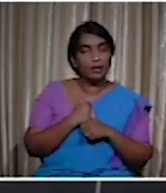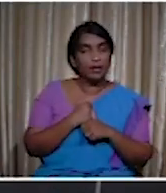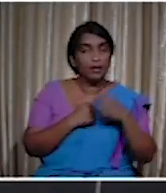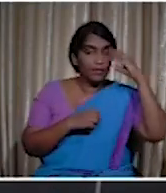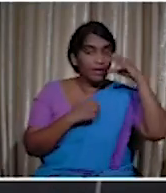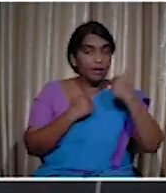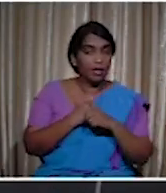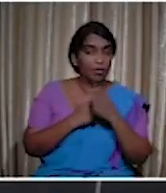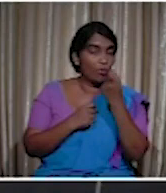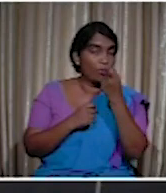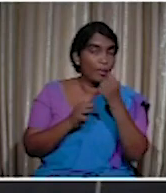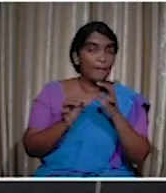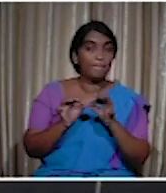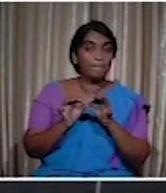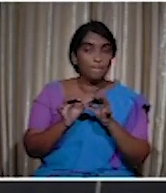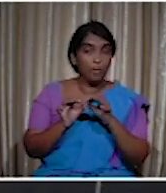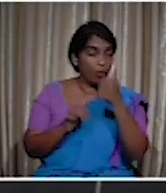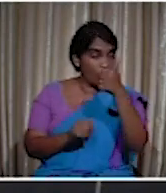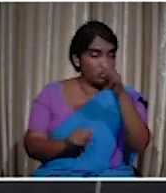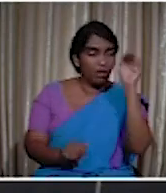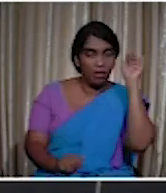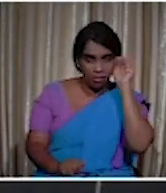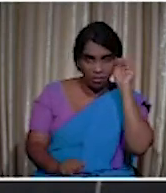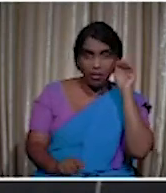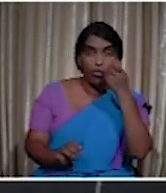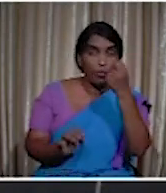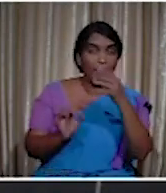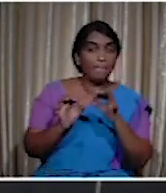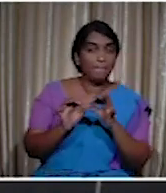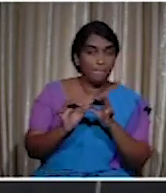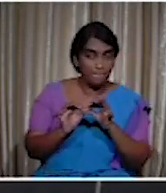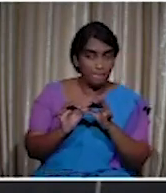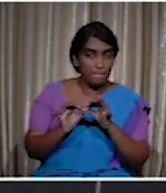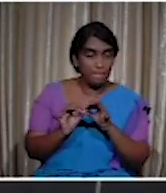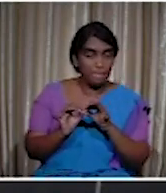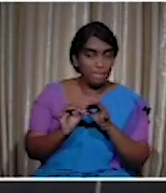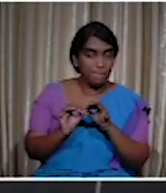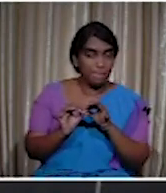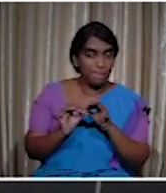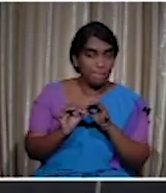කරන්න රුපියල් බිලියන, මේක හොඳට අහගන්න, රුපියල් බිලියන